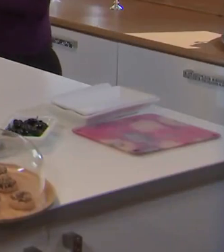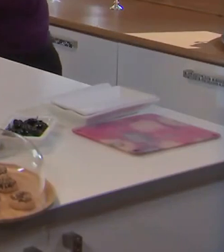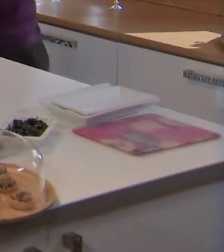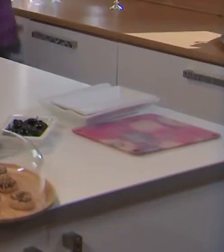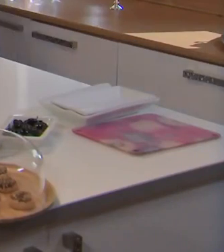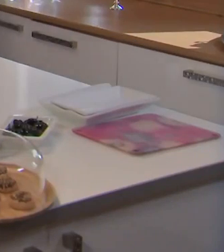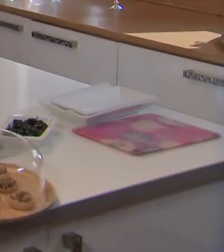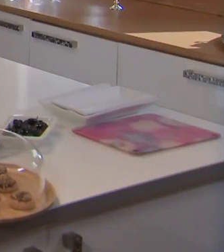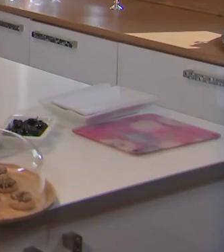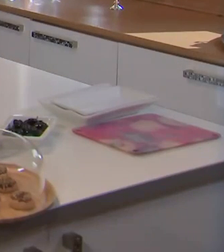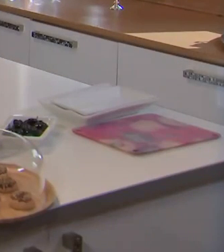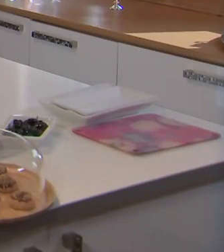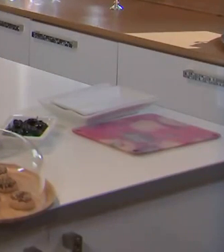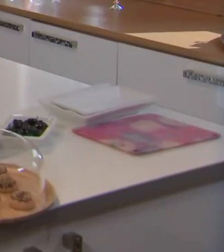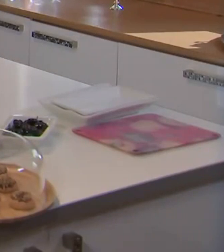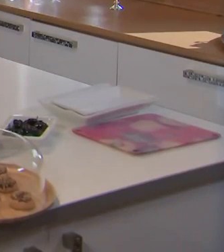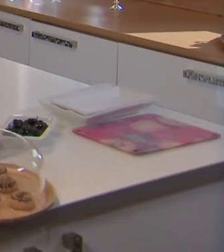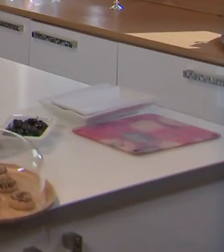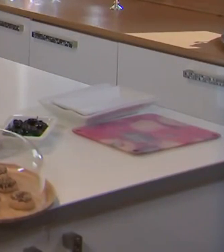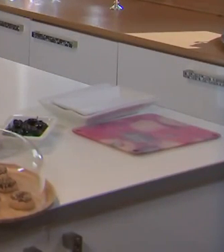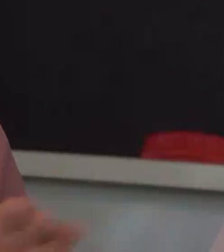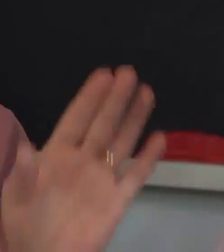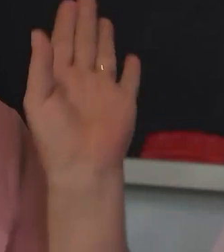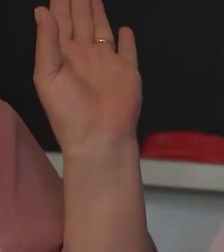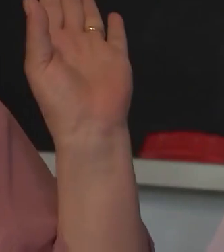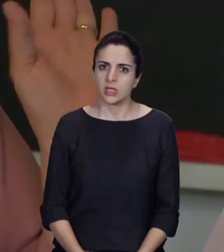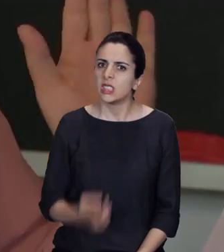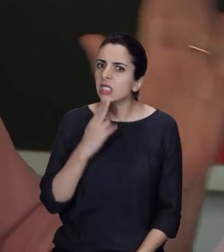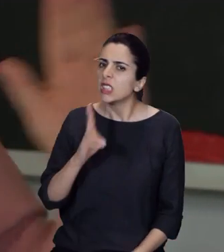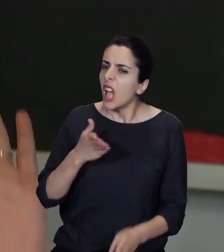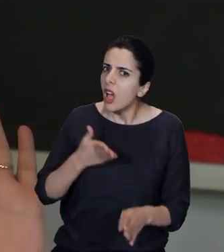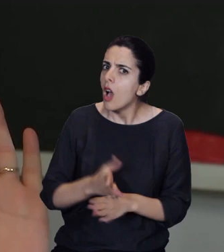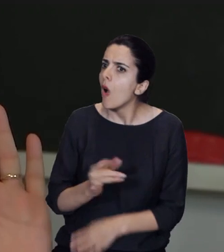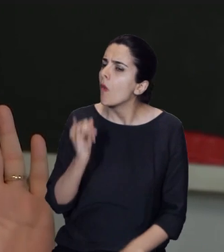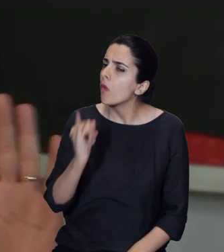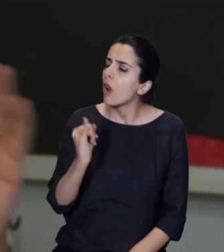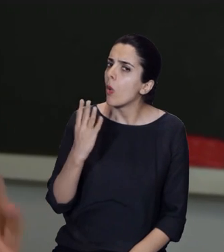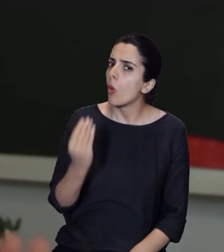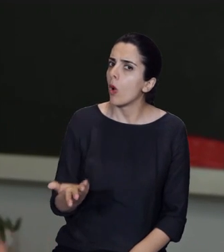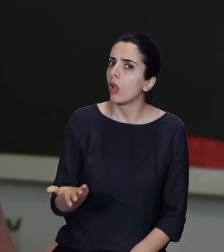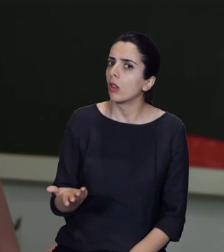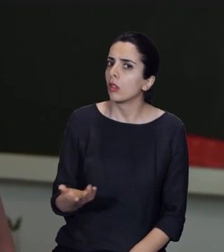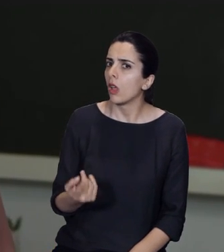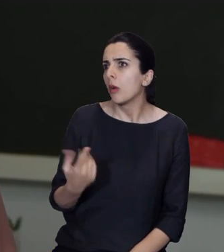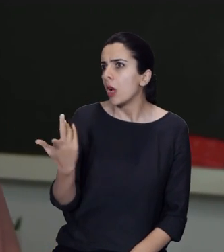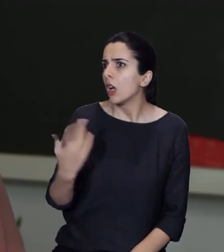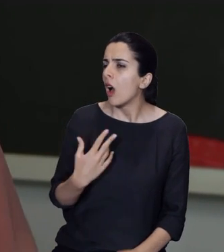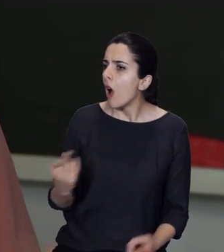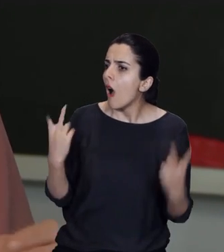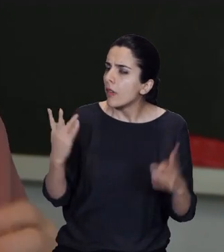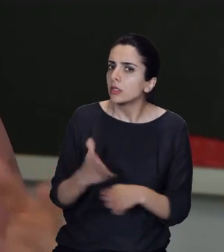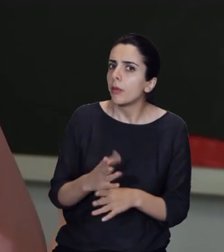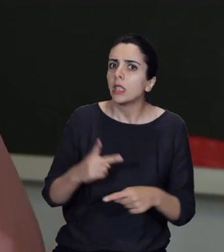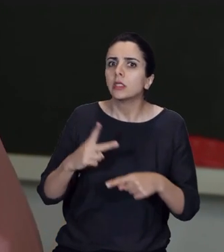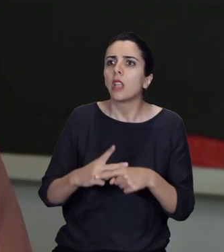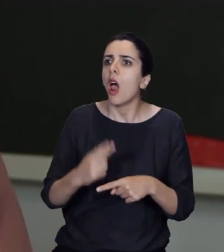Nazan saçını arkada tek örgü yapıyor artık. Bir kaseyi alıp tavırla içeri yürüdü. Kız iyice gemi azıya aldı ha. Ya bizden de yüz buluyor nedir?